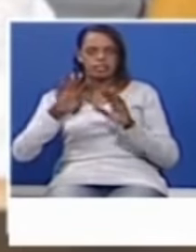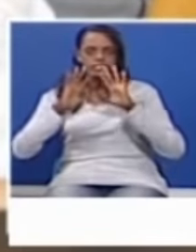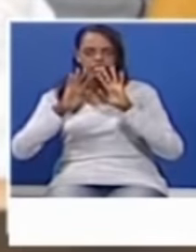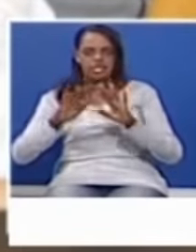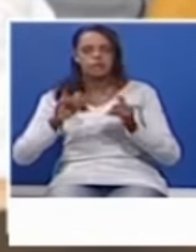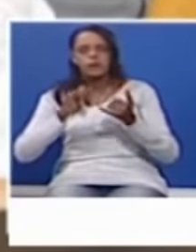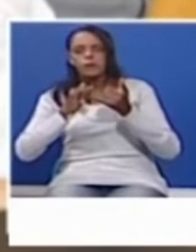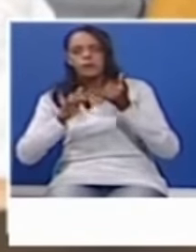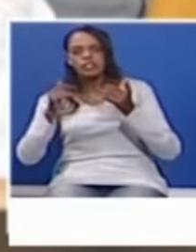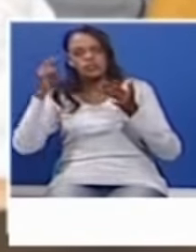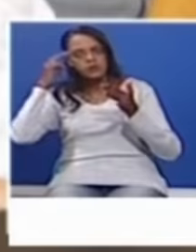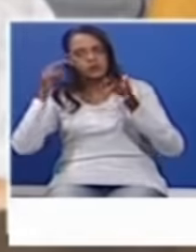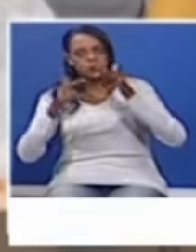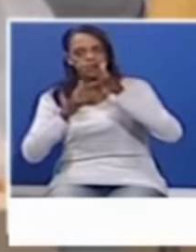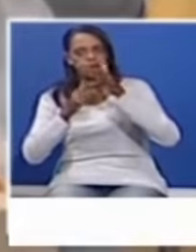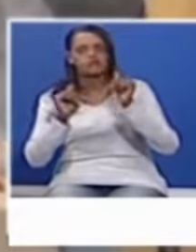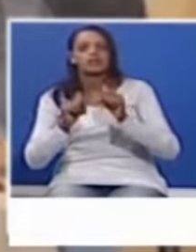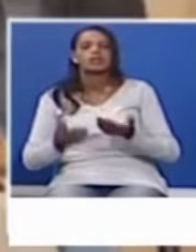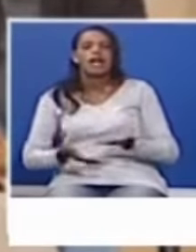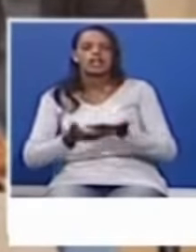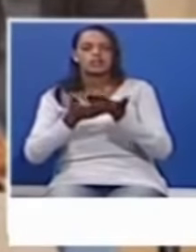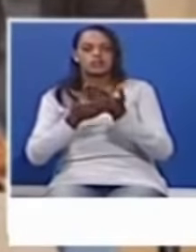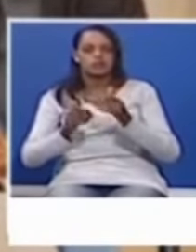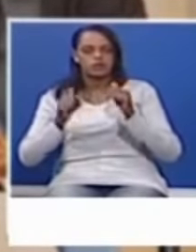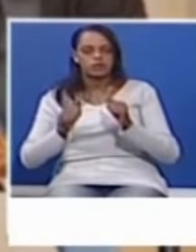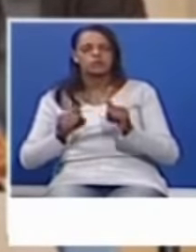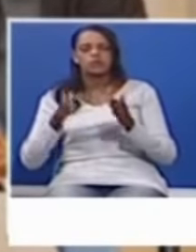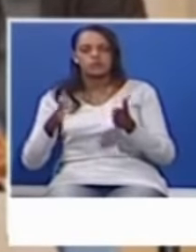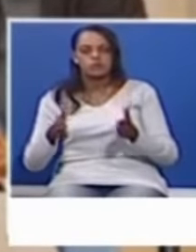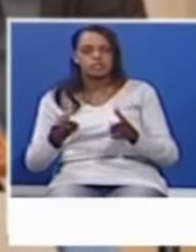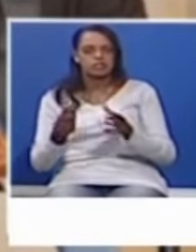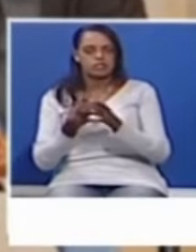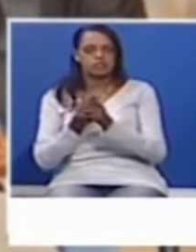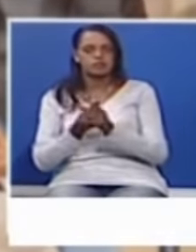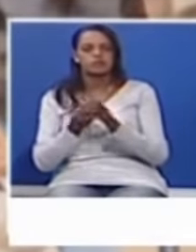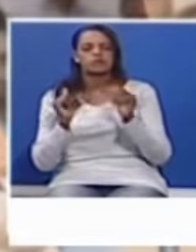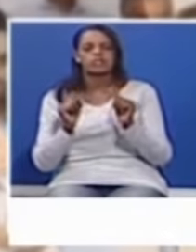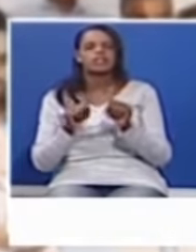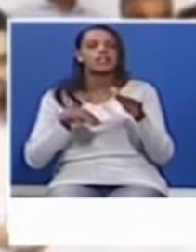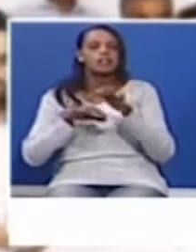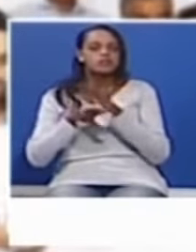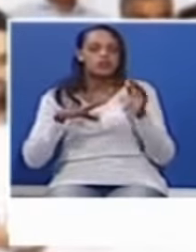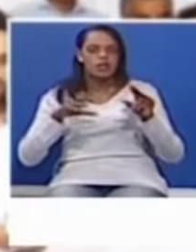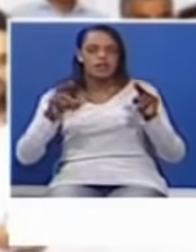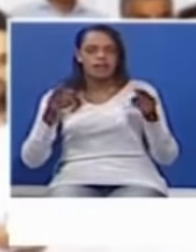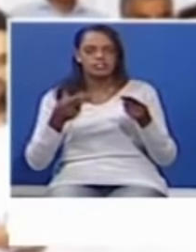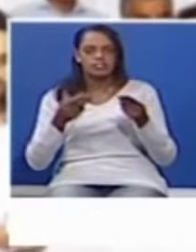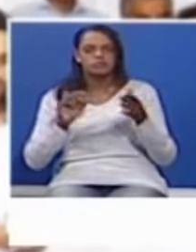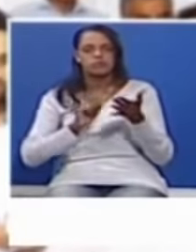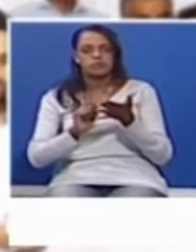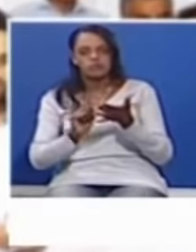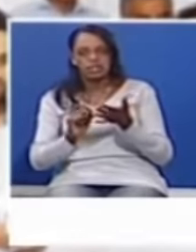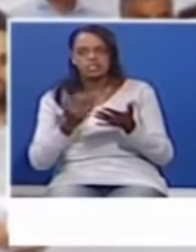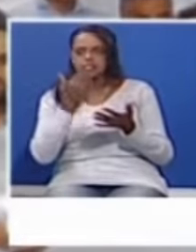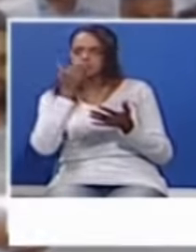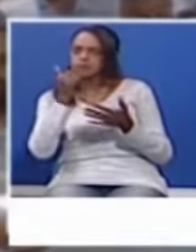ናይ መወዳእታ ሸቱ ክወቅዕ ደገፎም ክሕይሉ ውዳብዮምን ጥምረቶምን ምስ ተኣትዩ ዘሎ ሓድሽ መድረኽ ንምስማር